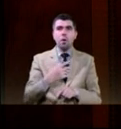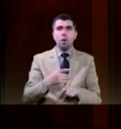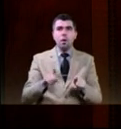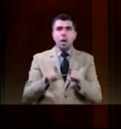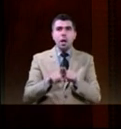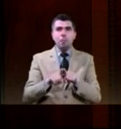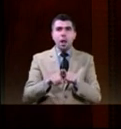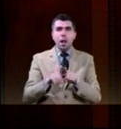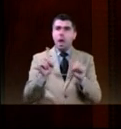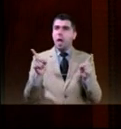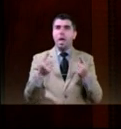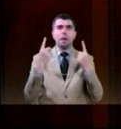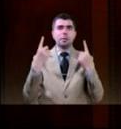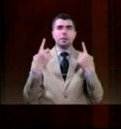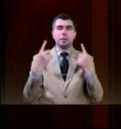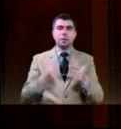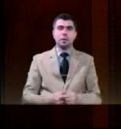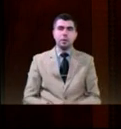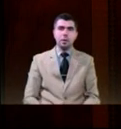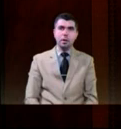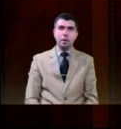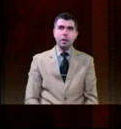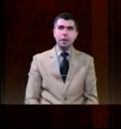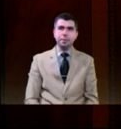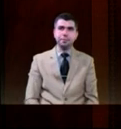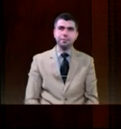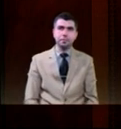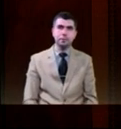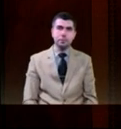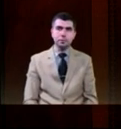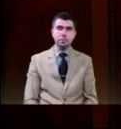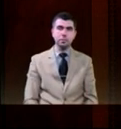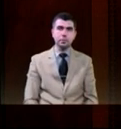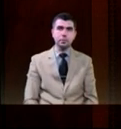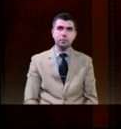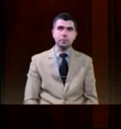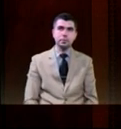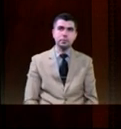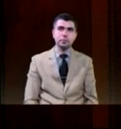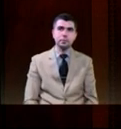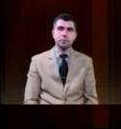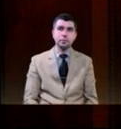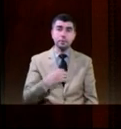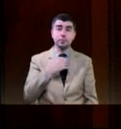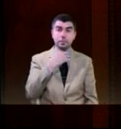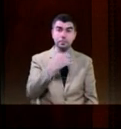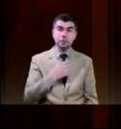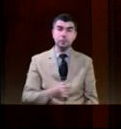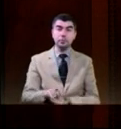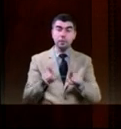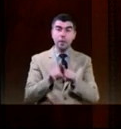يمثل نيجليجابل كما يقول الفرنسيون، نسبة ما عندها حتى شي حتى شي أهمية. أما الدولة هل